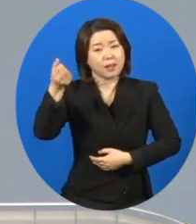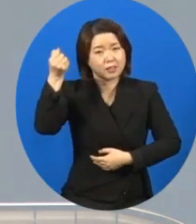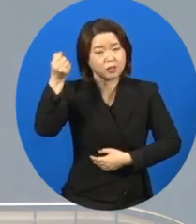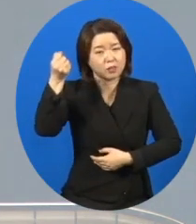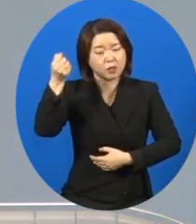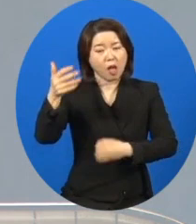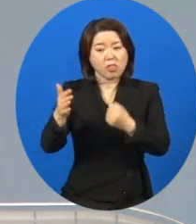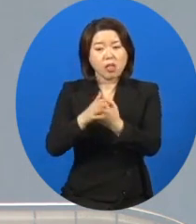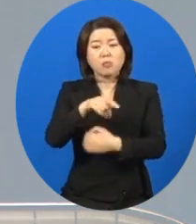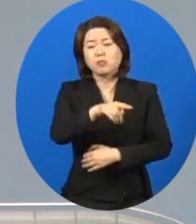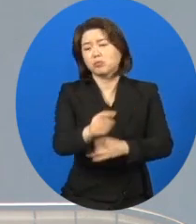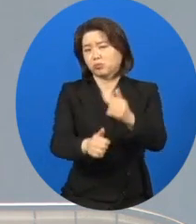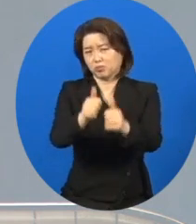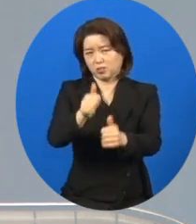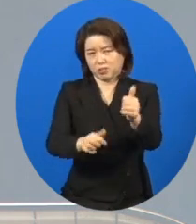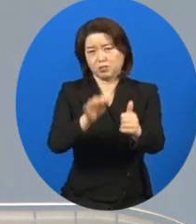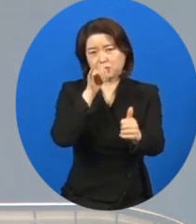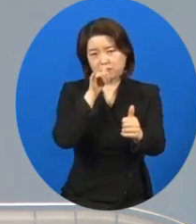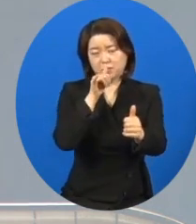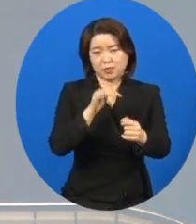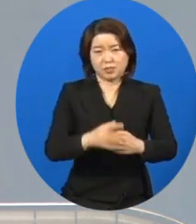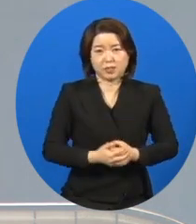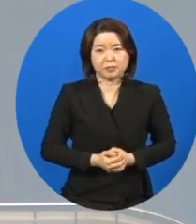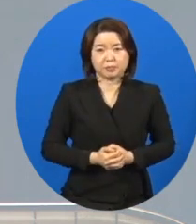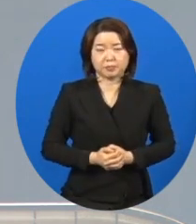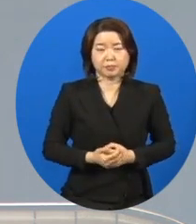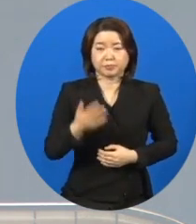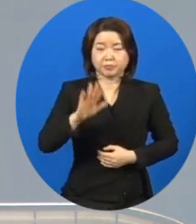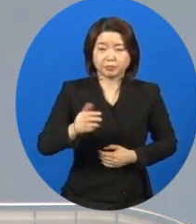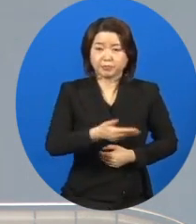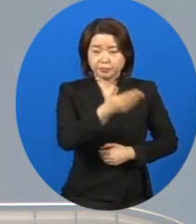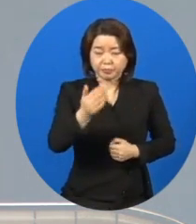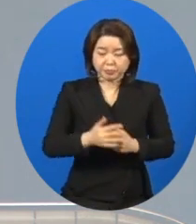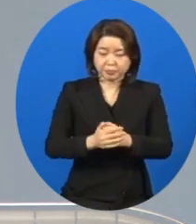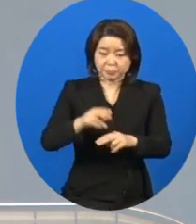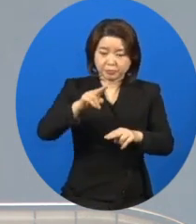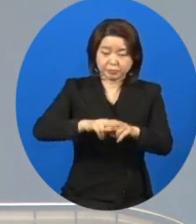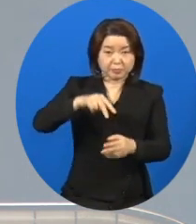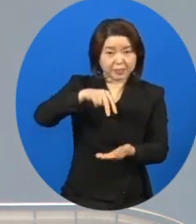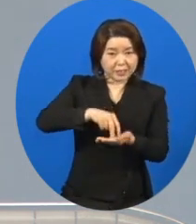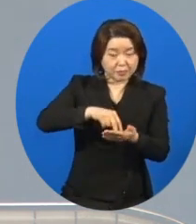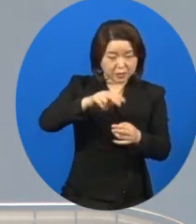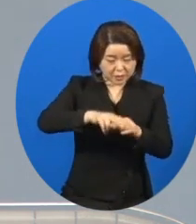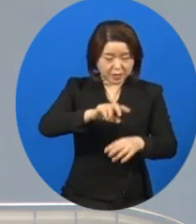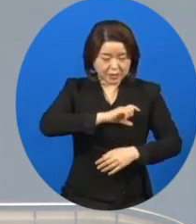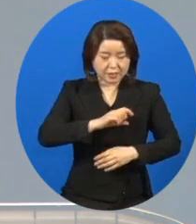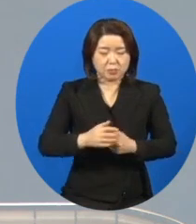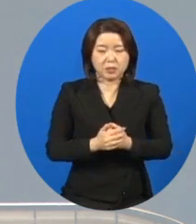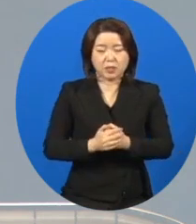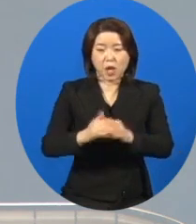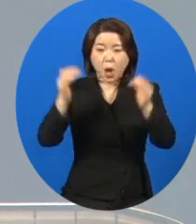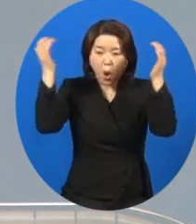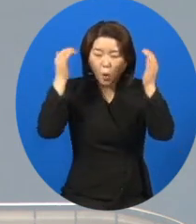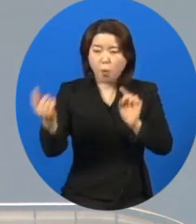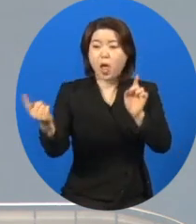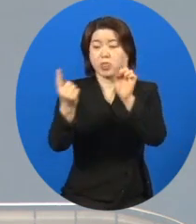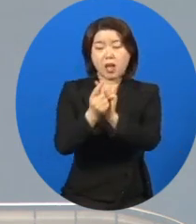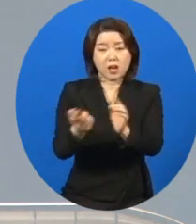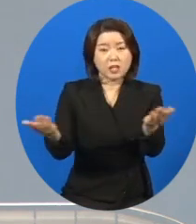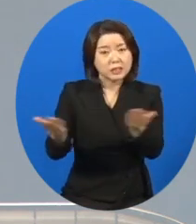그 시험이 되는 겁니다. 그런데 여러분, 직분이 만약에 고난을 당하는